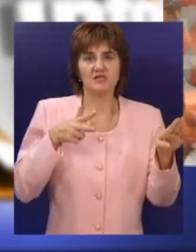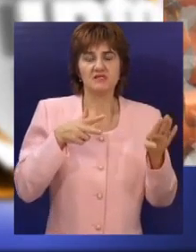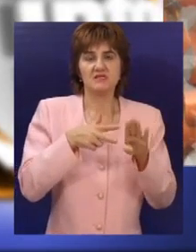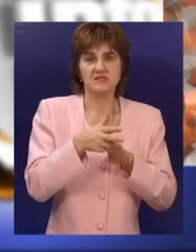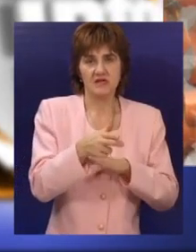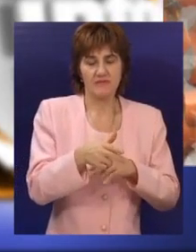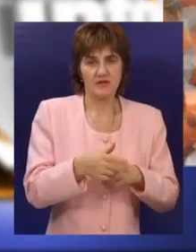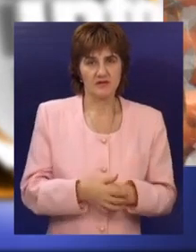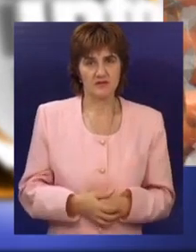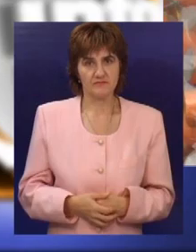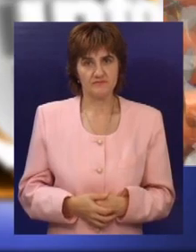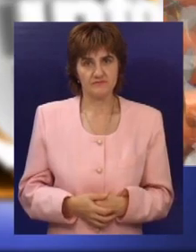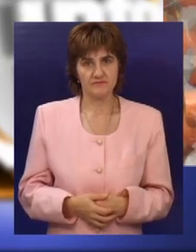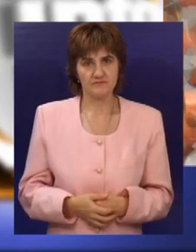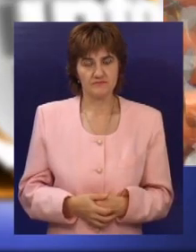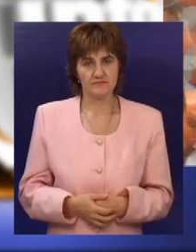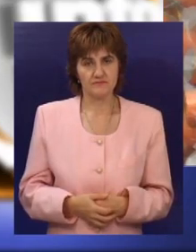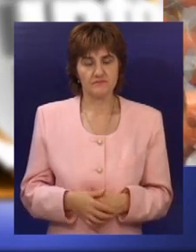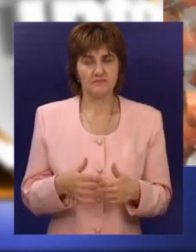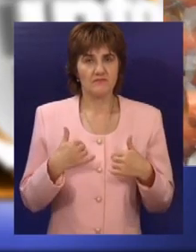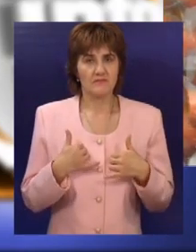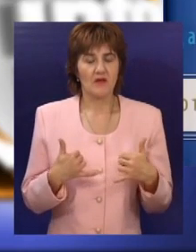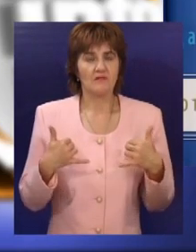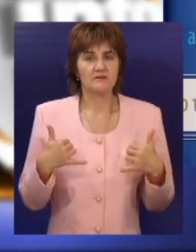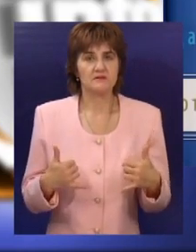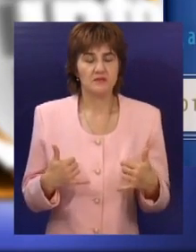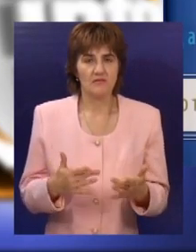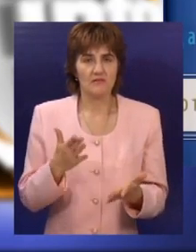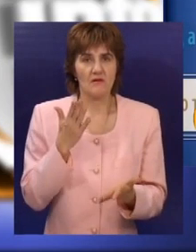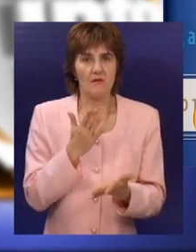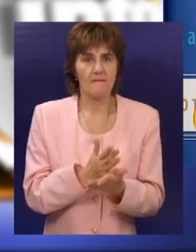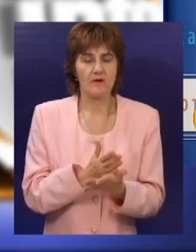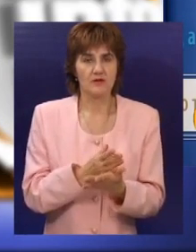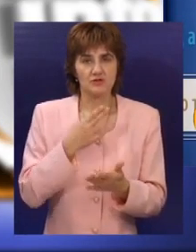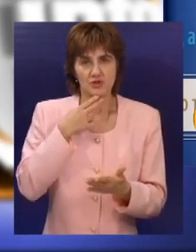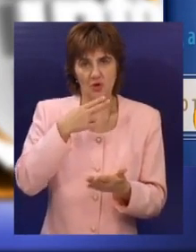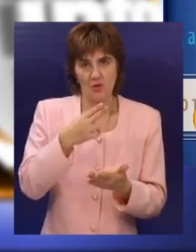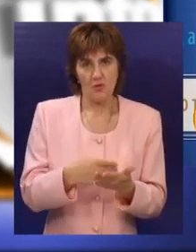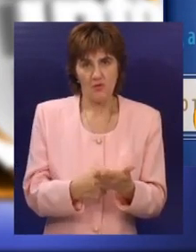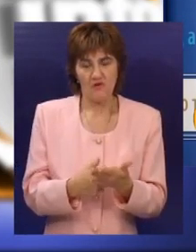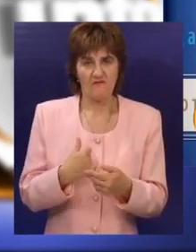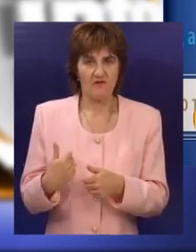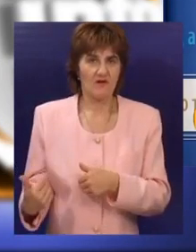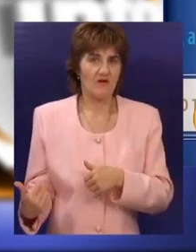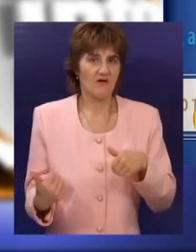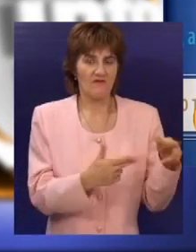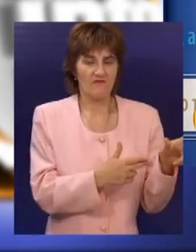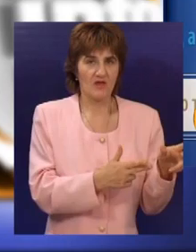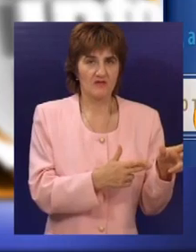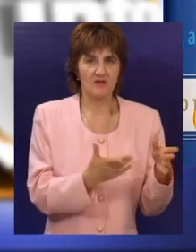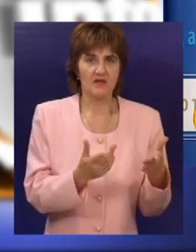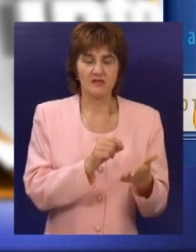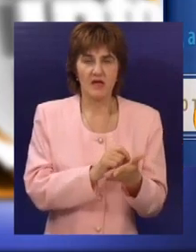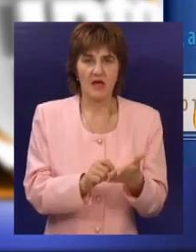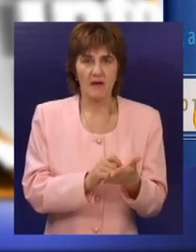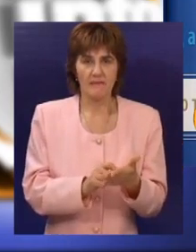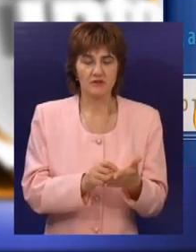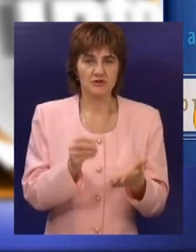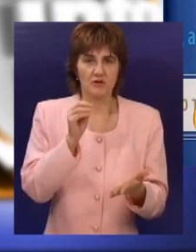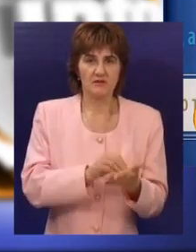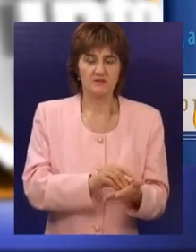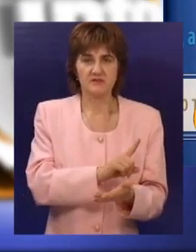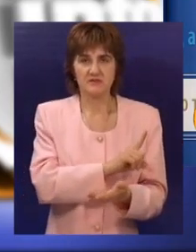sredstava, će biti zabranjena na vašaru. Ja sam upravo vratio ovaj ugovor koji treba potpišemo na doradu, gde